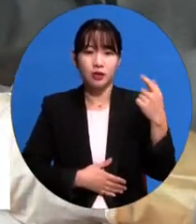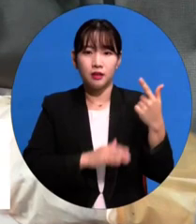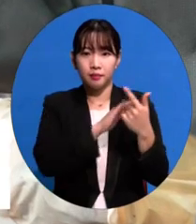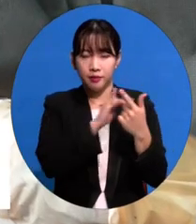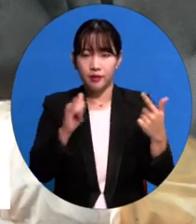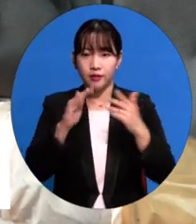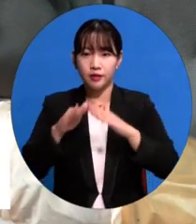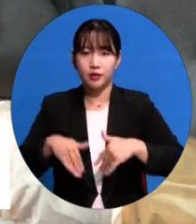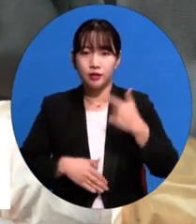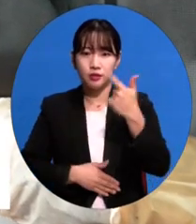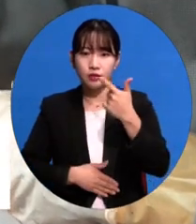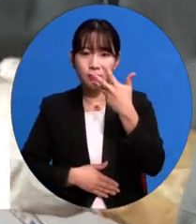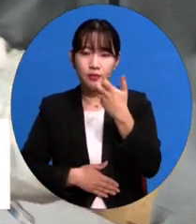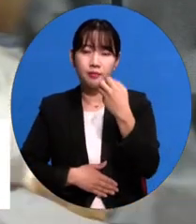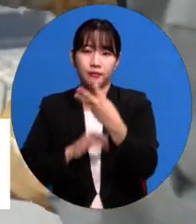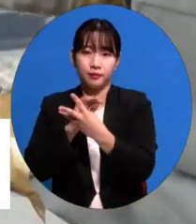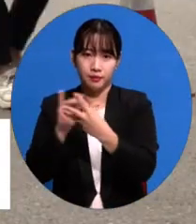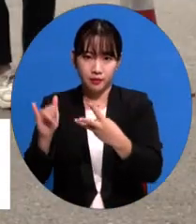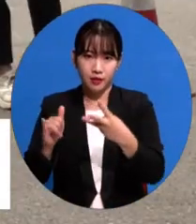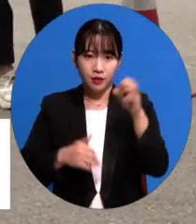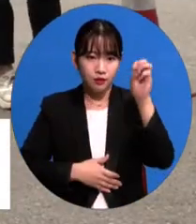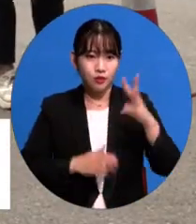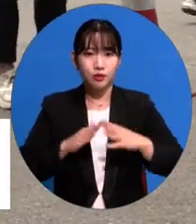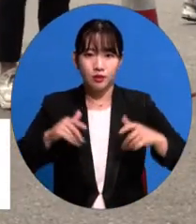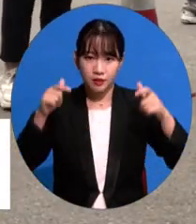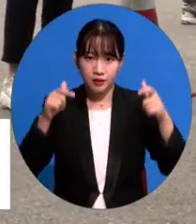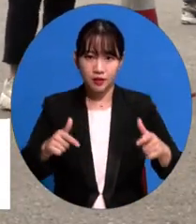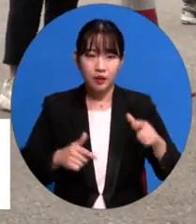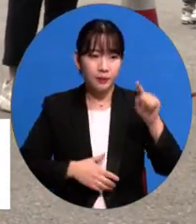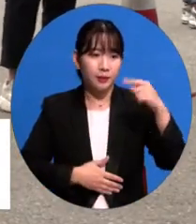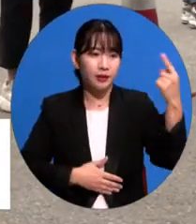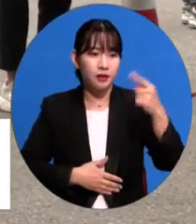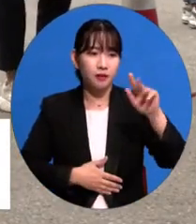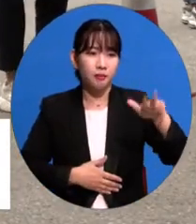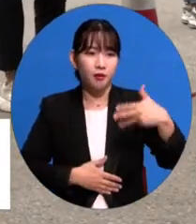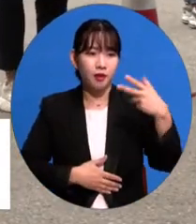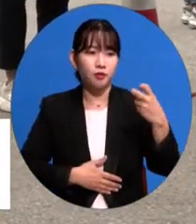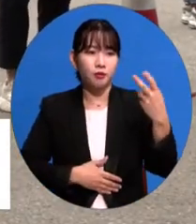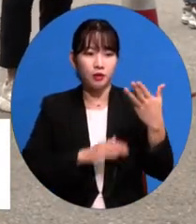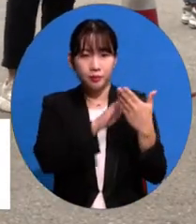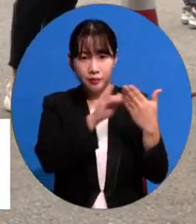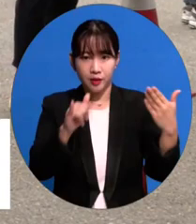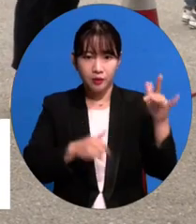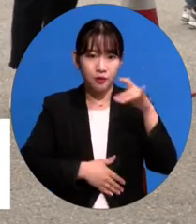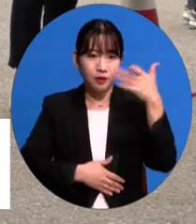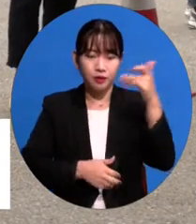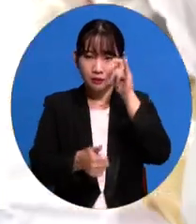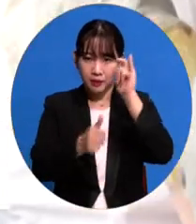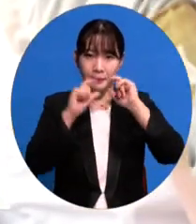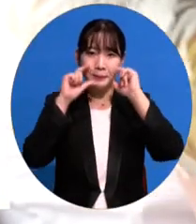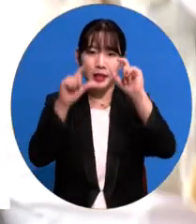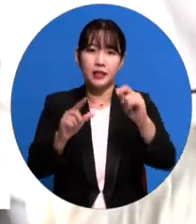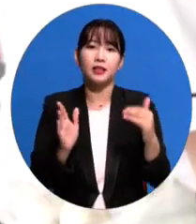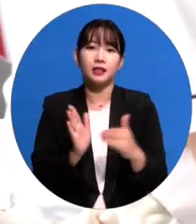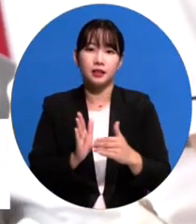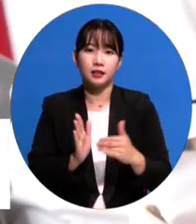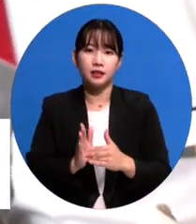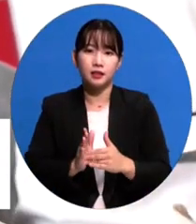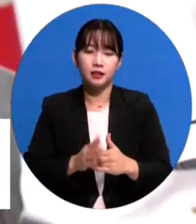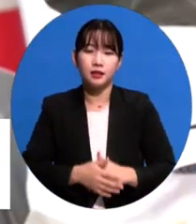5,746명, 전남 6,083명 등 광주 전남에서 11,829명이 코로나19 확진 판정을